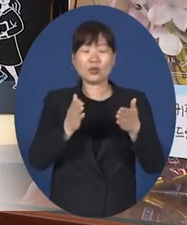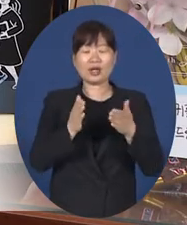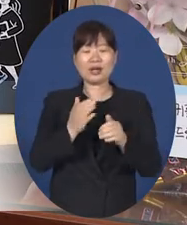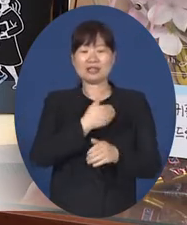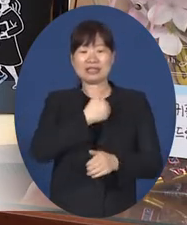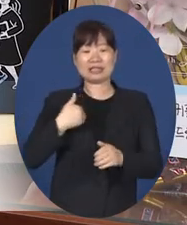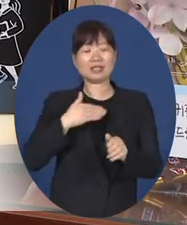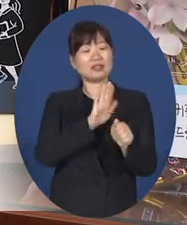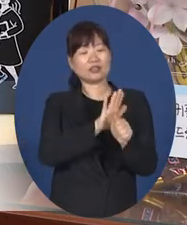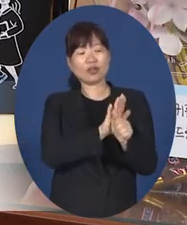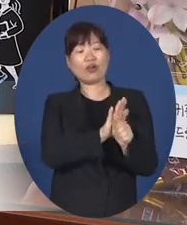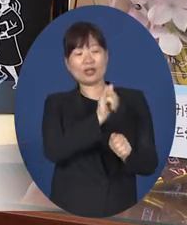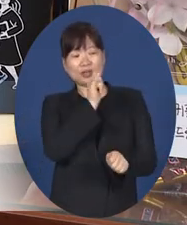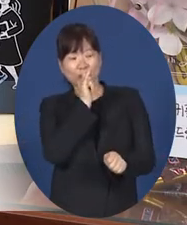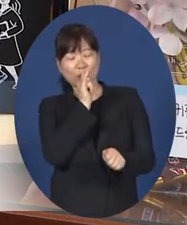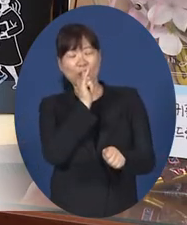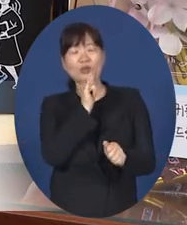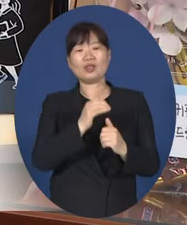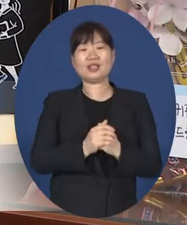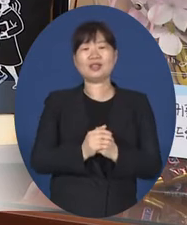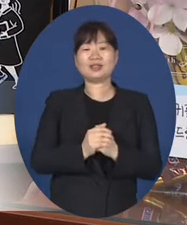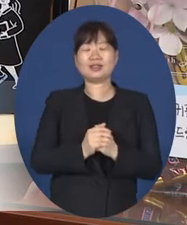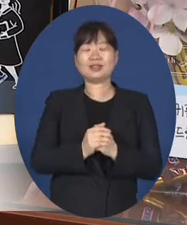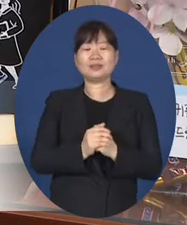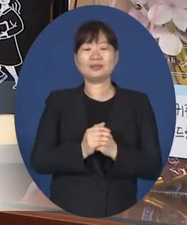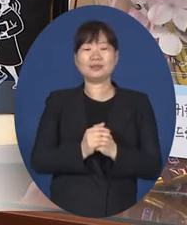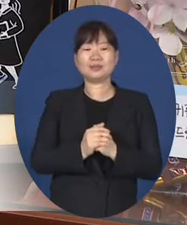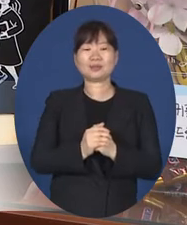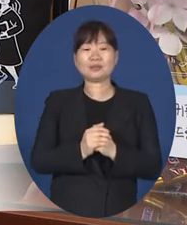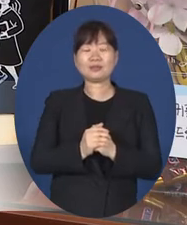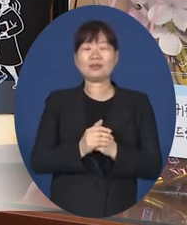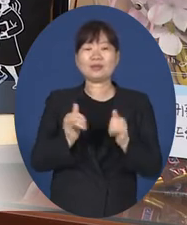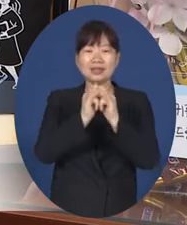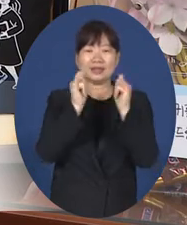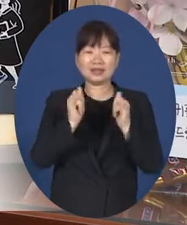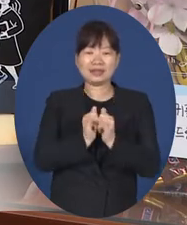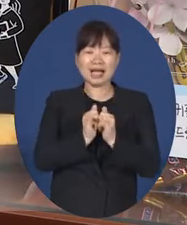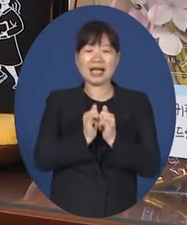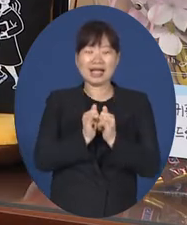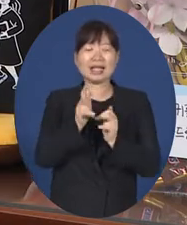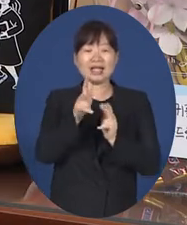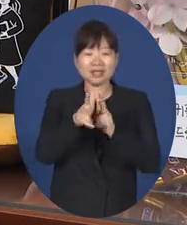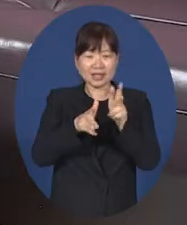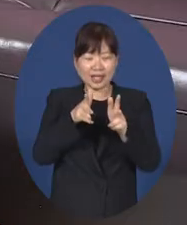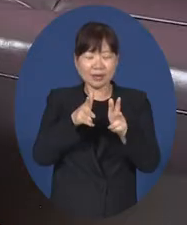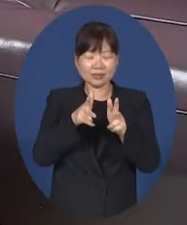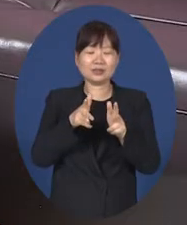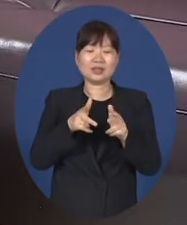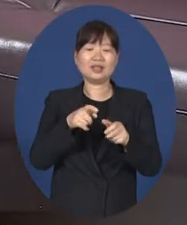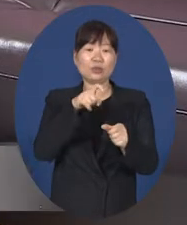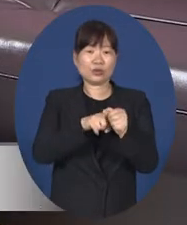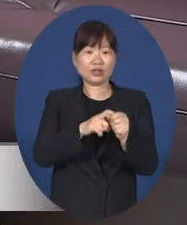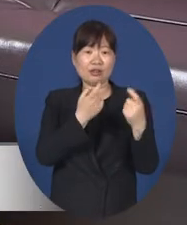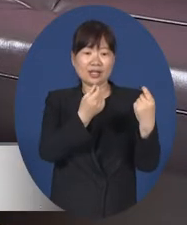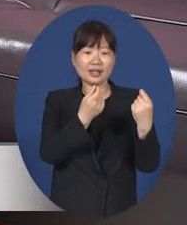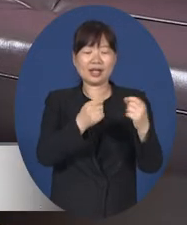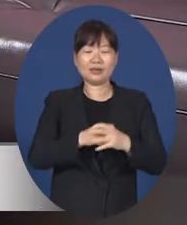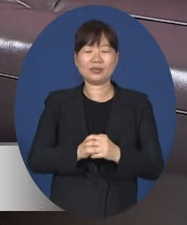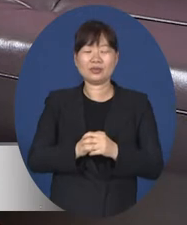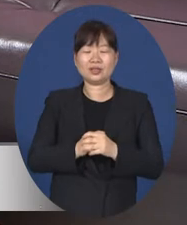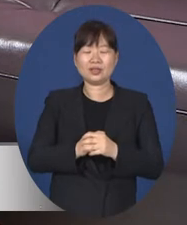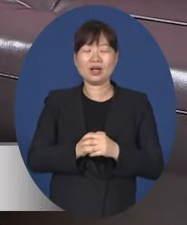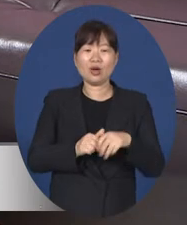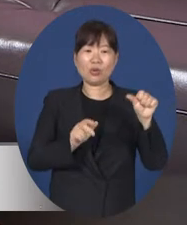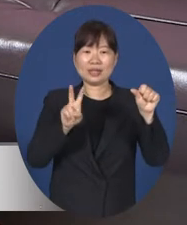같은 드니 응원하고 있다 그리고 그 뒷받침되고 있다는 것이 이 사안을 주요 핵심은 것 같습니다 1차 접수는 오는